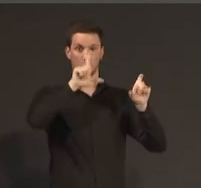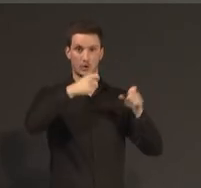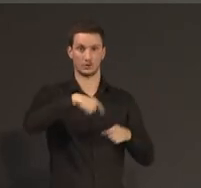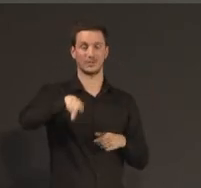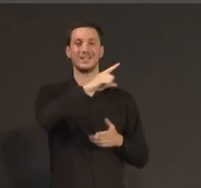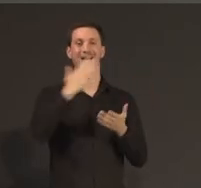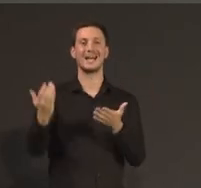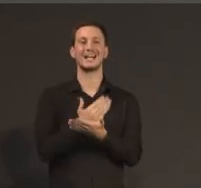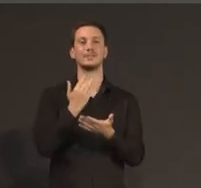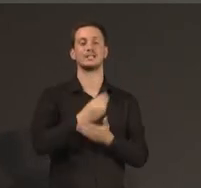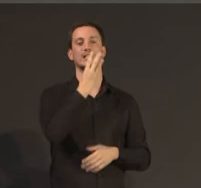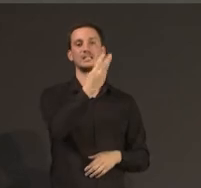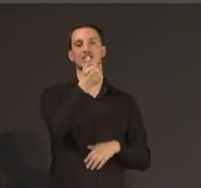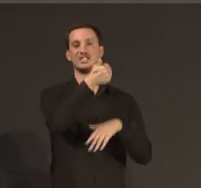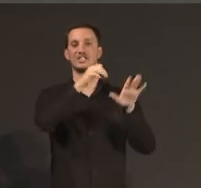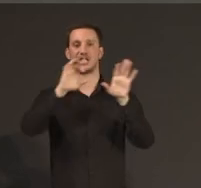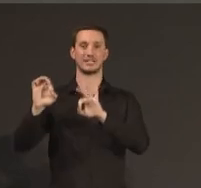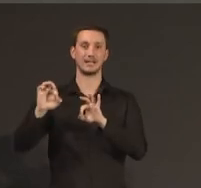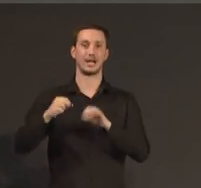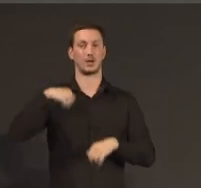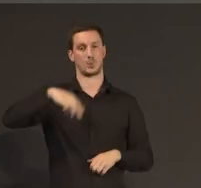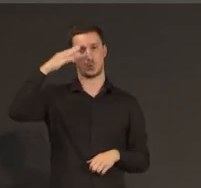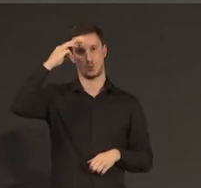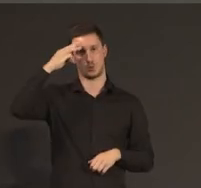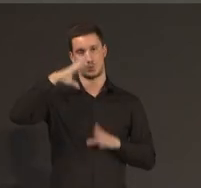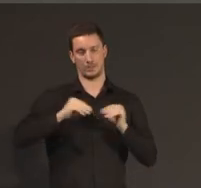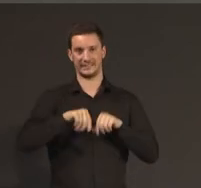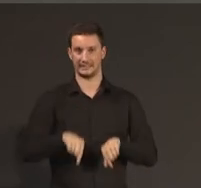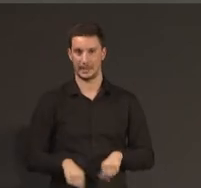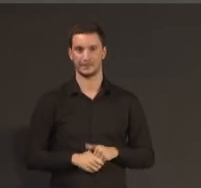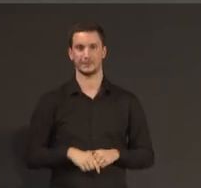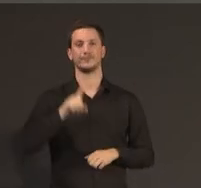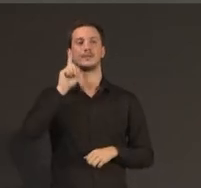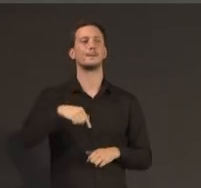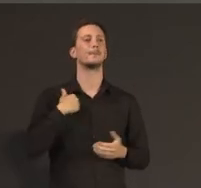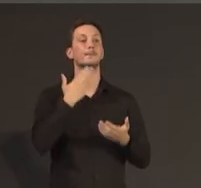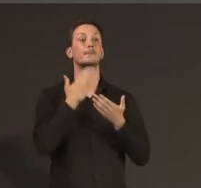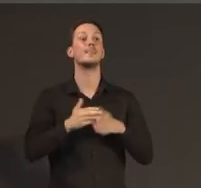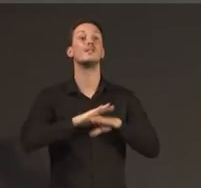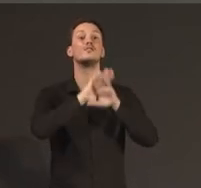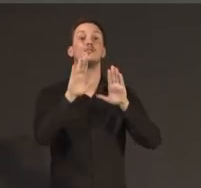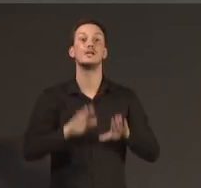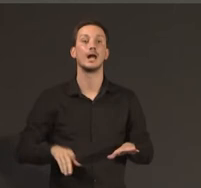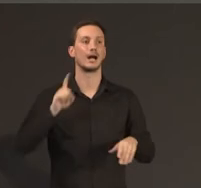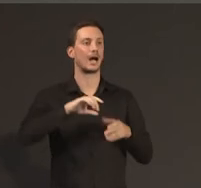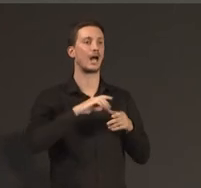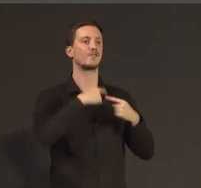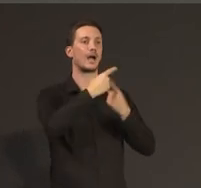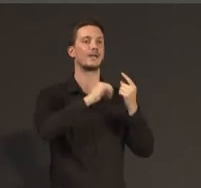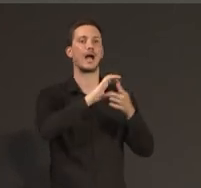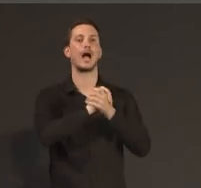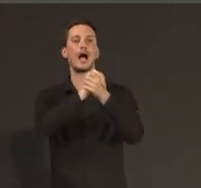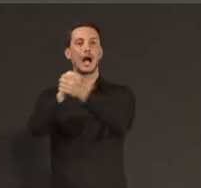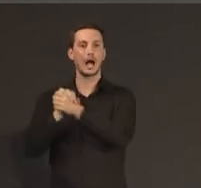la revista 360 UPF. Finalment, demanem als familiars i als amics que us uniu